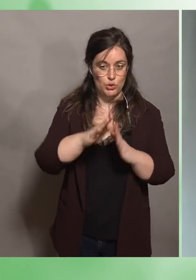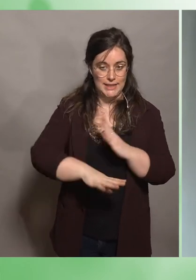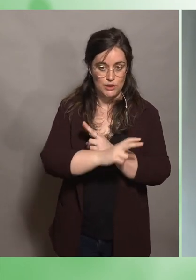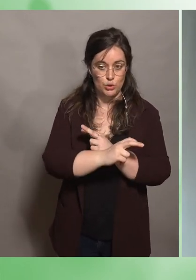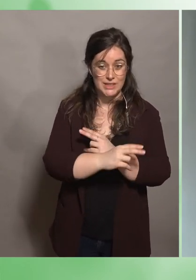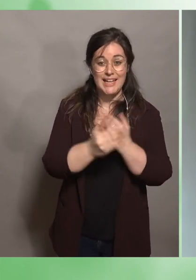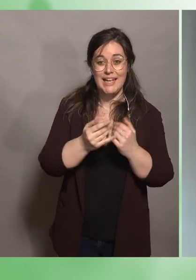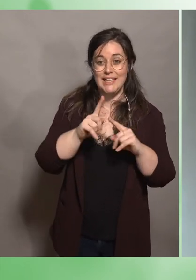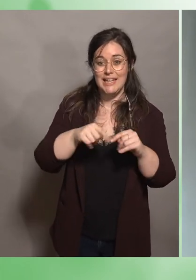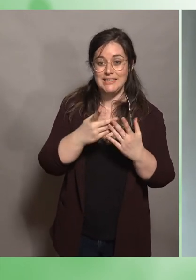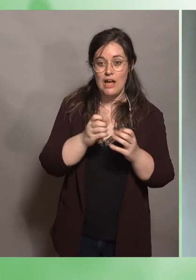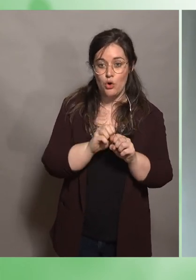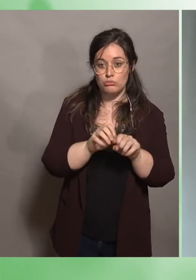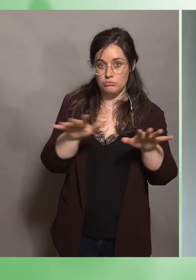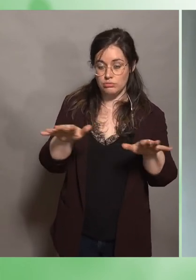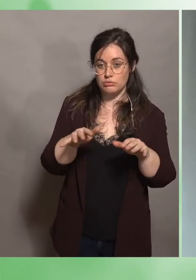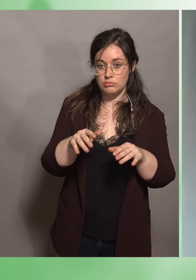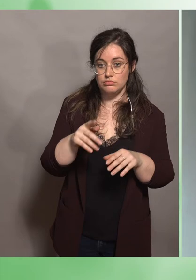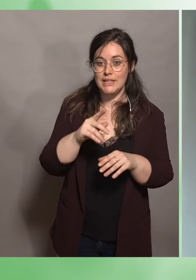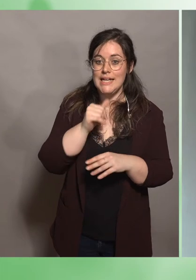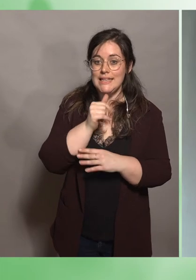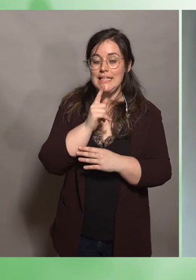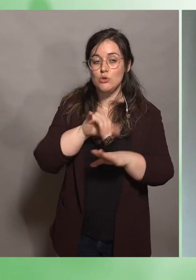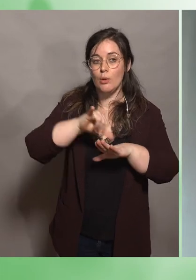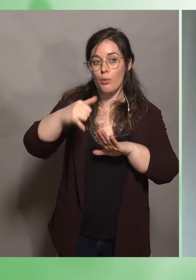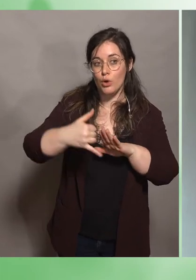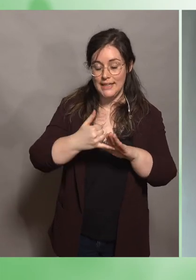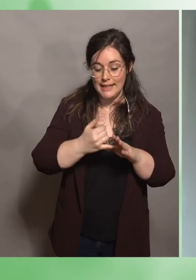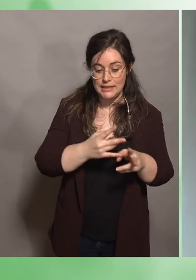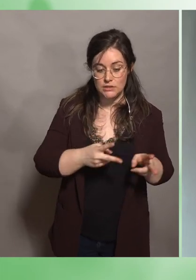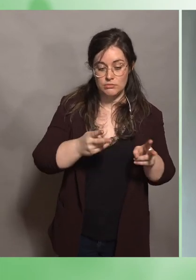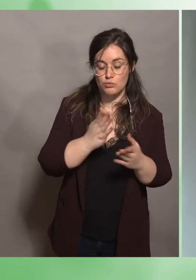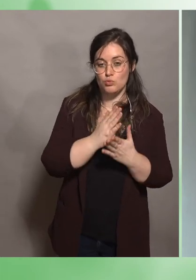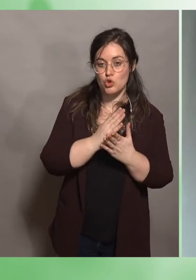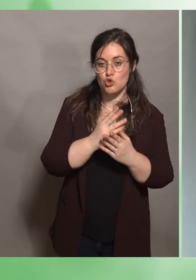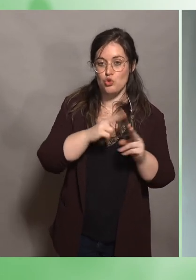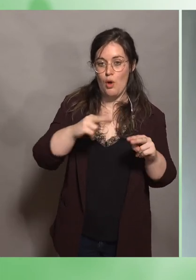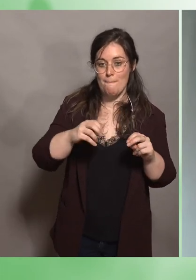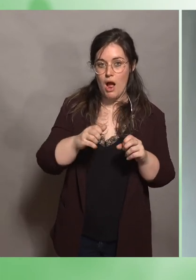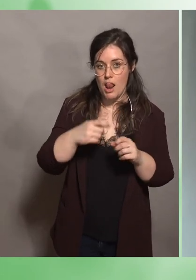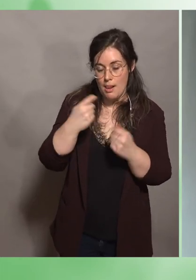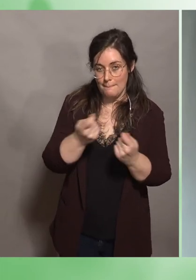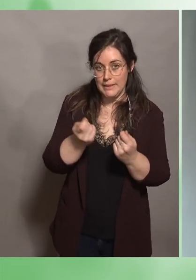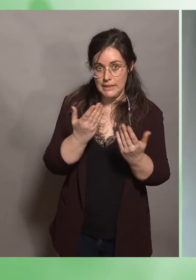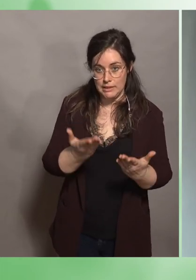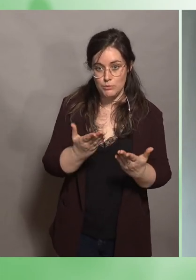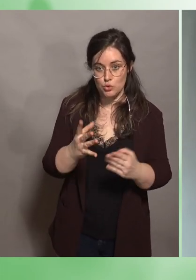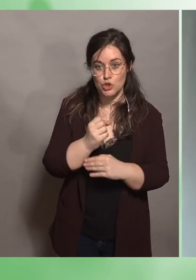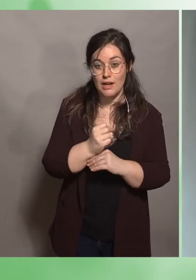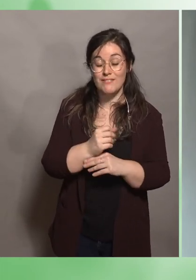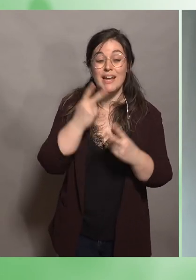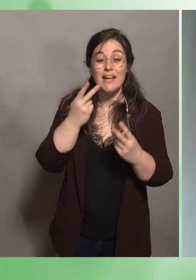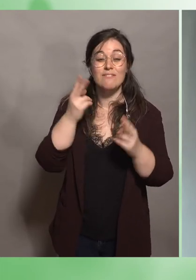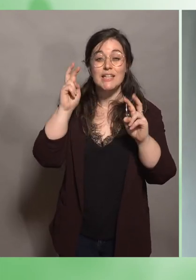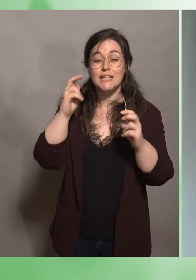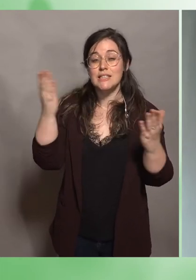beim Ausrollen, und auch wir sind nicht mehr in der Projektphase, sondern im Regelbetrieb. Und ein ganz wichtiges Thema